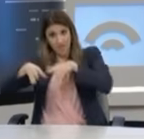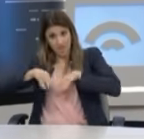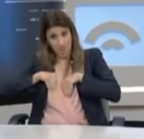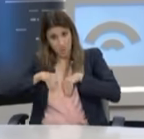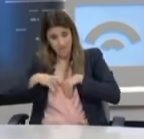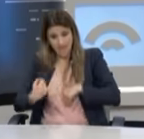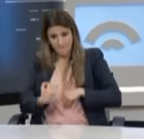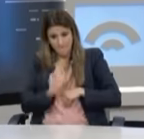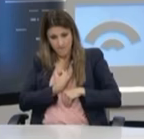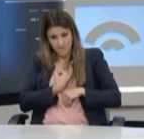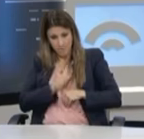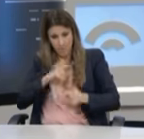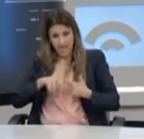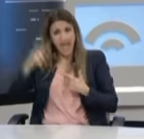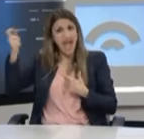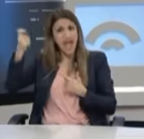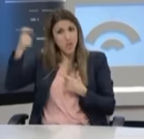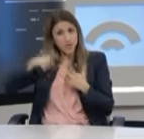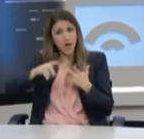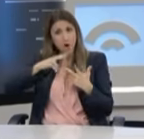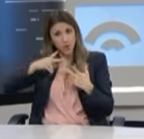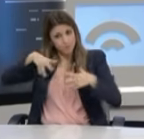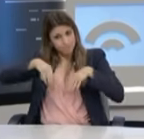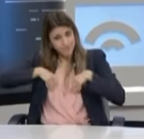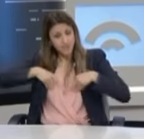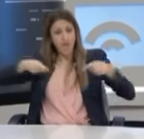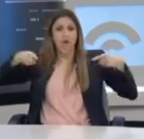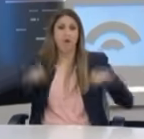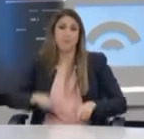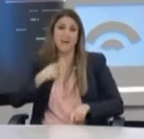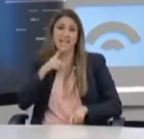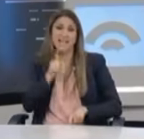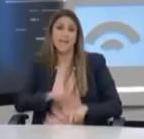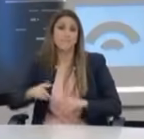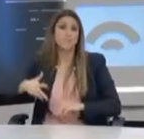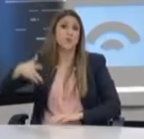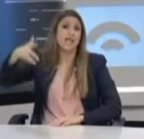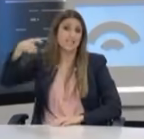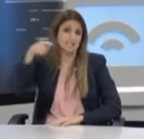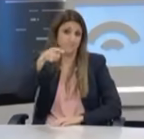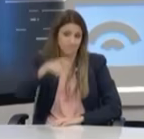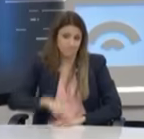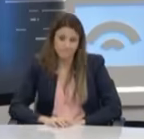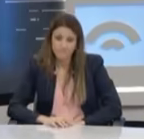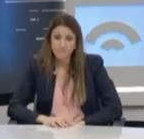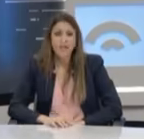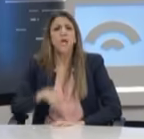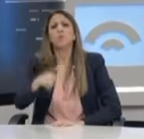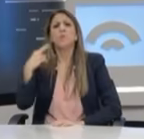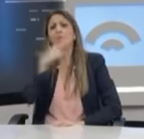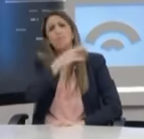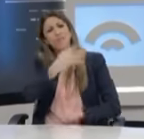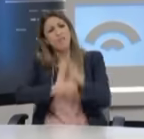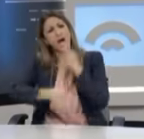ταυτότητας, εθνότητας και γλώσσας. Θα έρθετε να μου πείτε, κύριε Τσίπρα, τι είναι αυτά που λες για μακεδονική μειονότητα